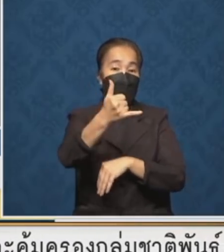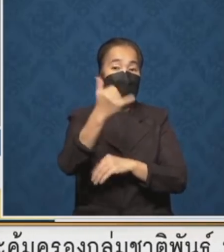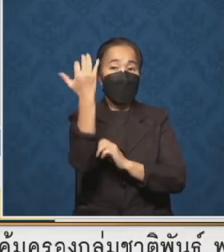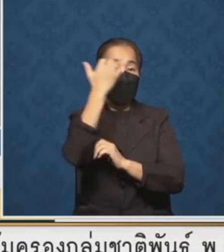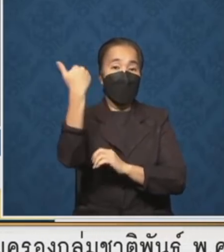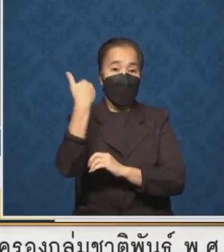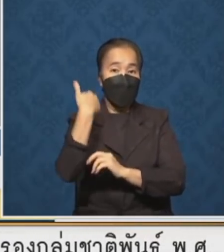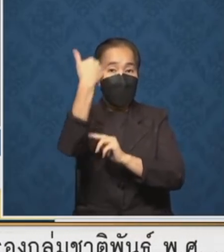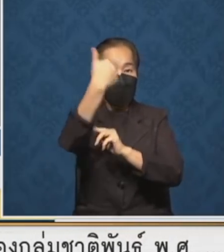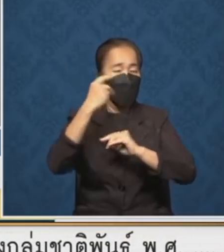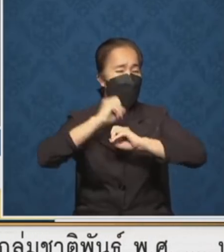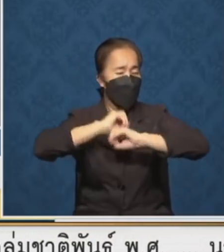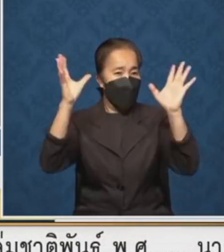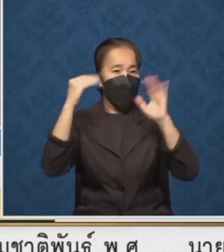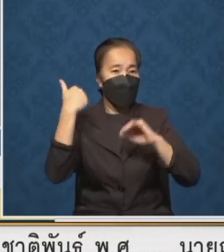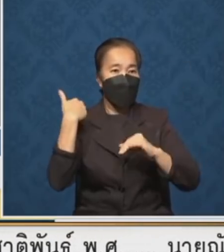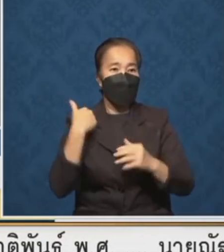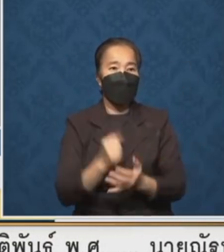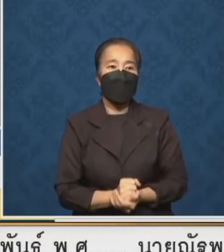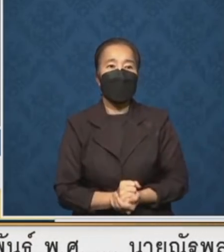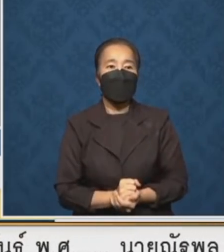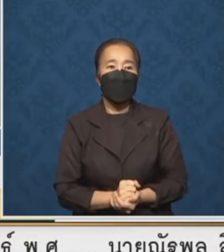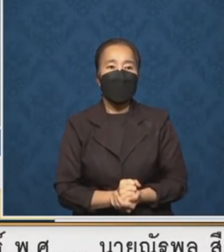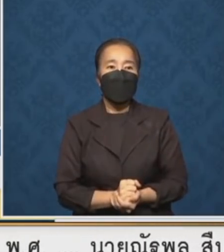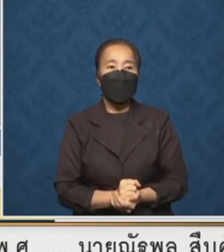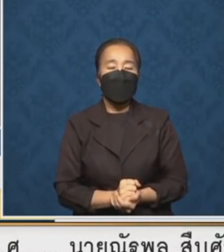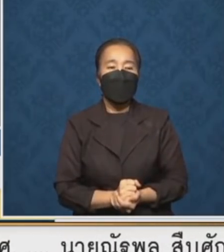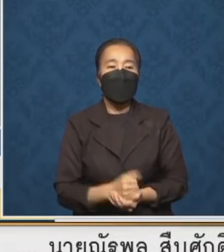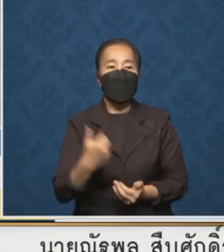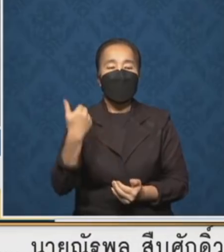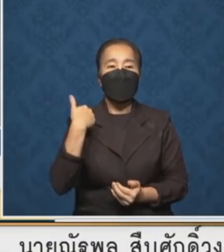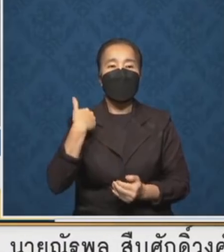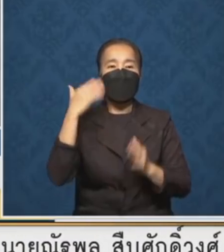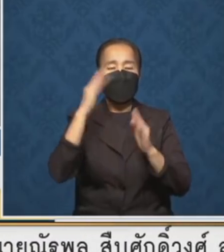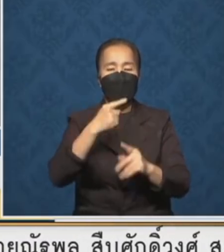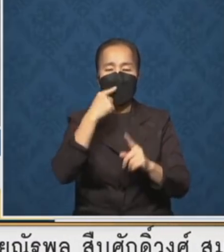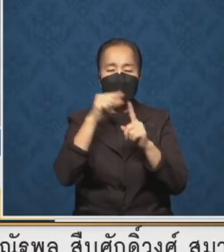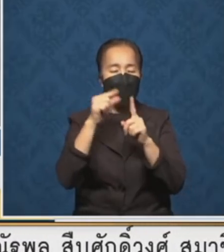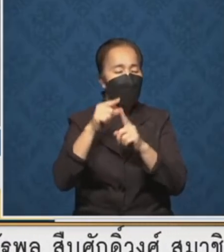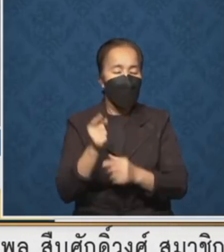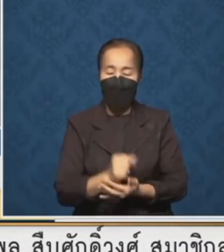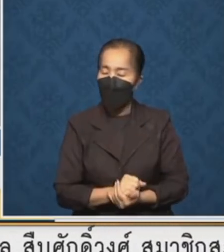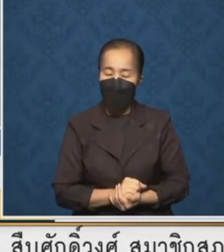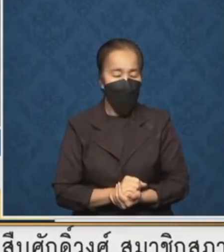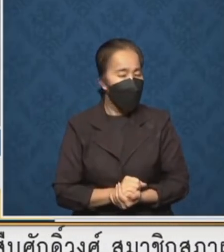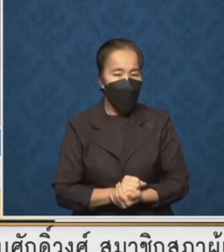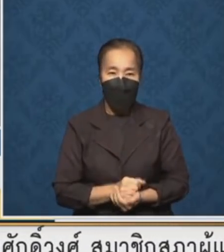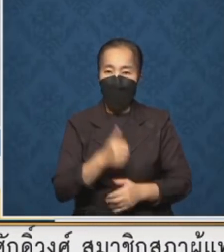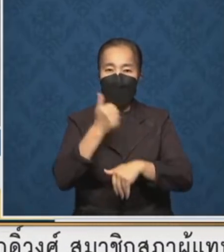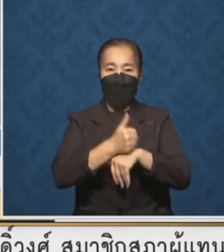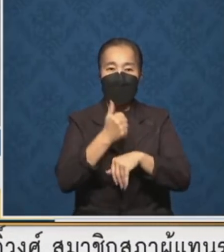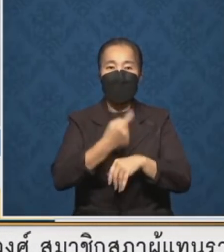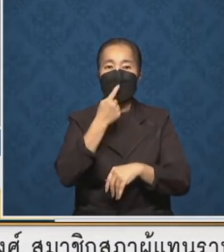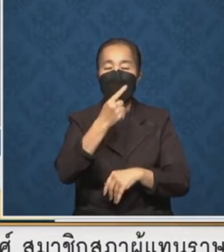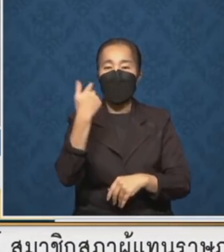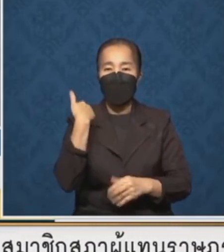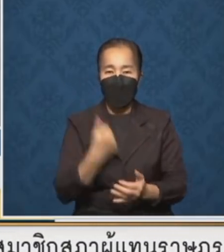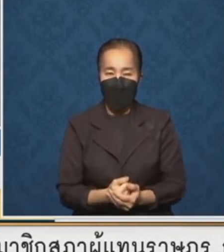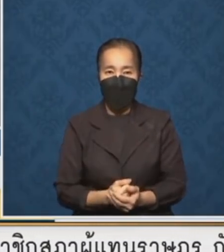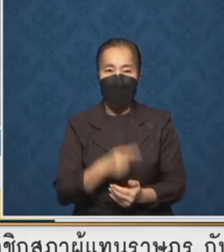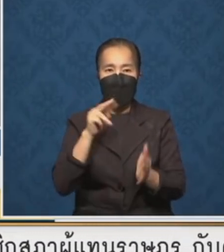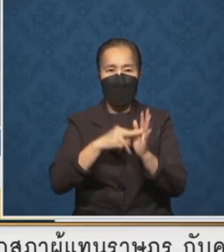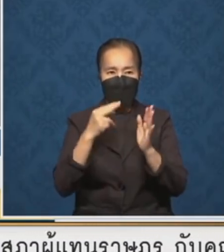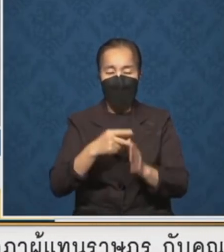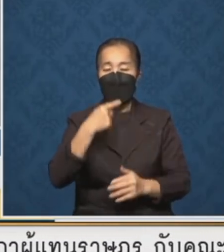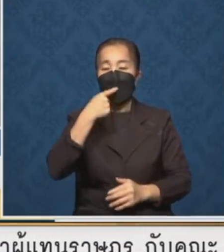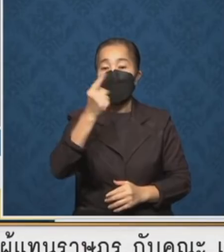ที่มีชื่อเสียงดังท่านหนึ่งผมตามไปฟังครับได้ยินหลายคำที่ท่านพูดครับท่านก็บอกว่าเราจะต้องพูดโดยไม่สร้างความ